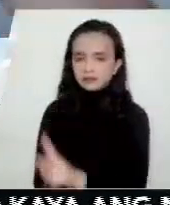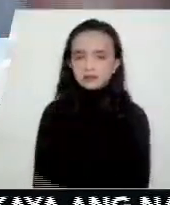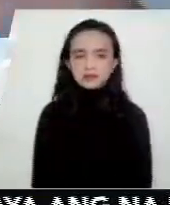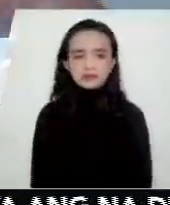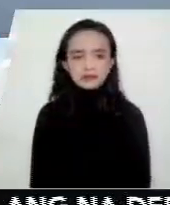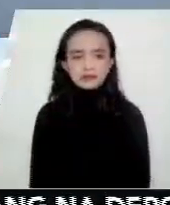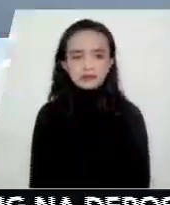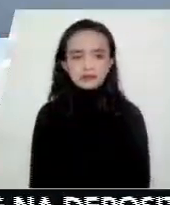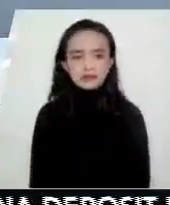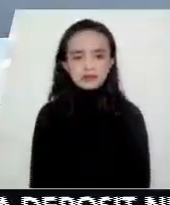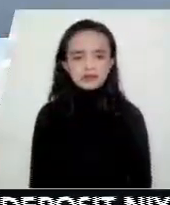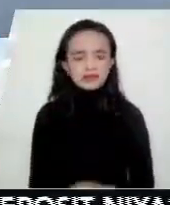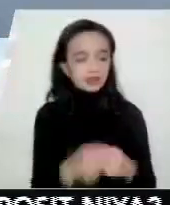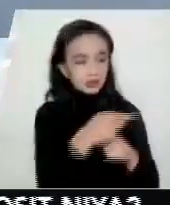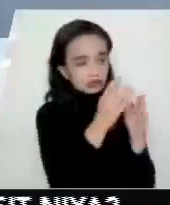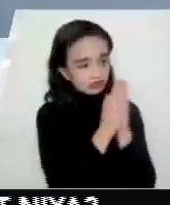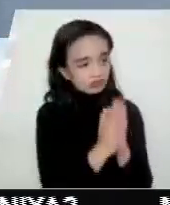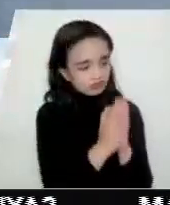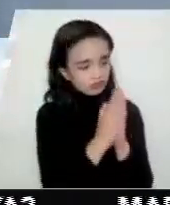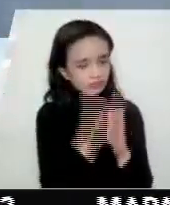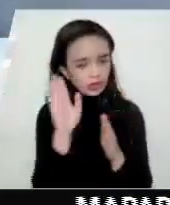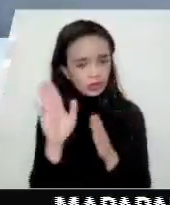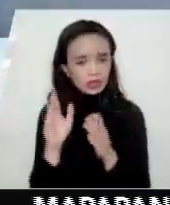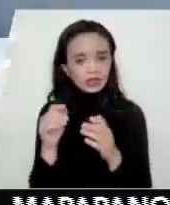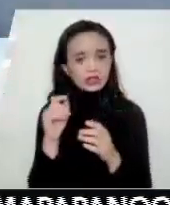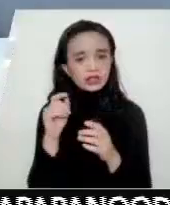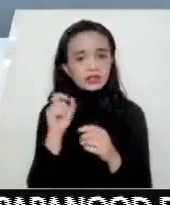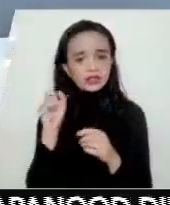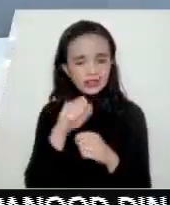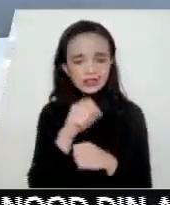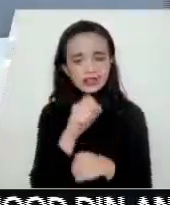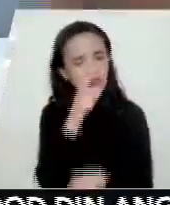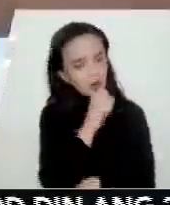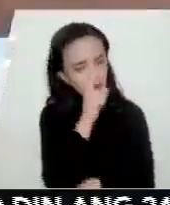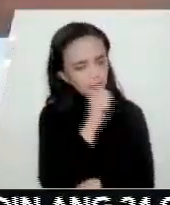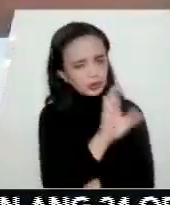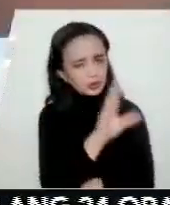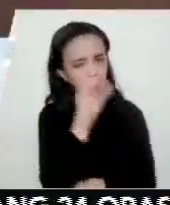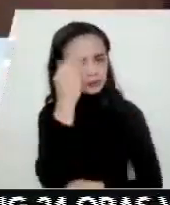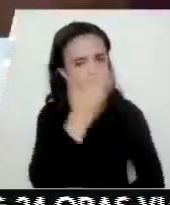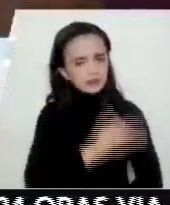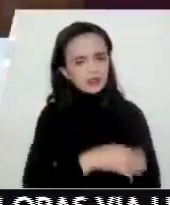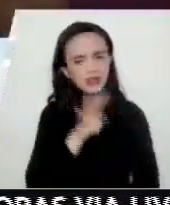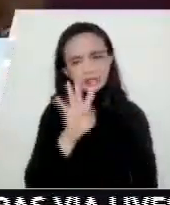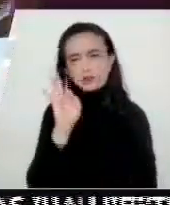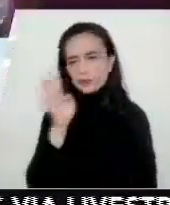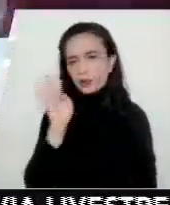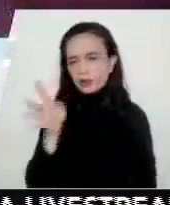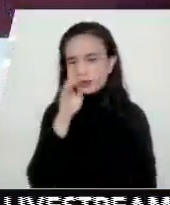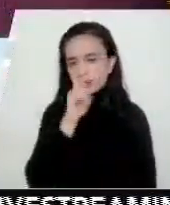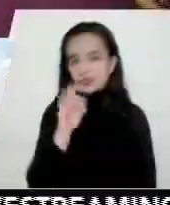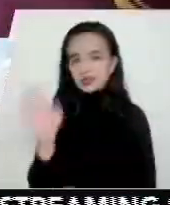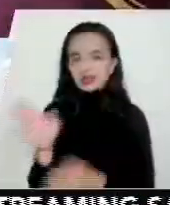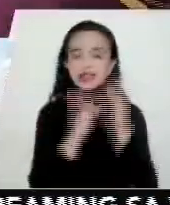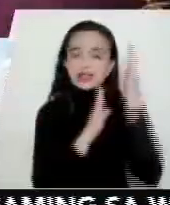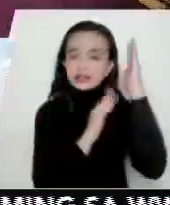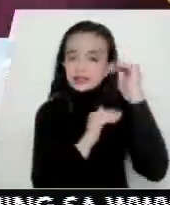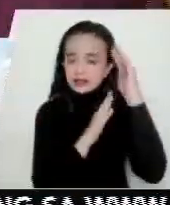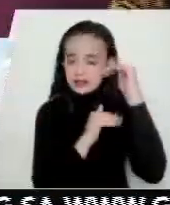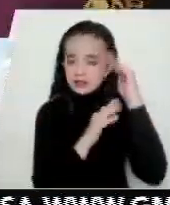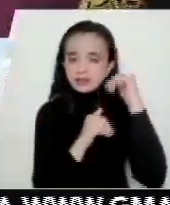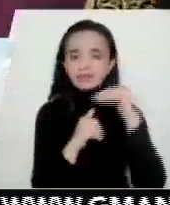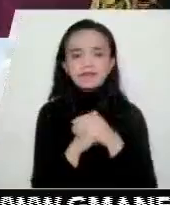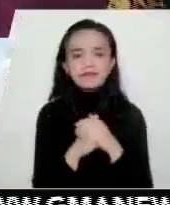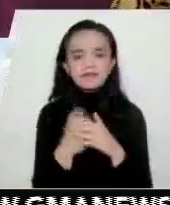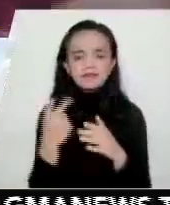Okay. So pinagdasal niya po yung anak niya? Opo. Ilang taon na po anak niya? 40 po. 40. Sana po makasama po